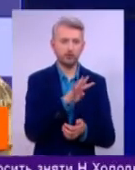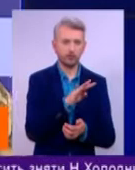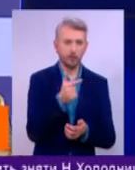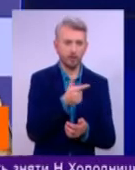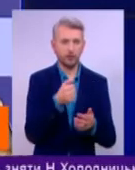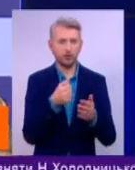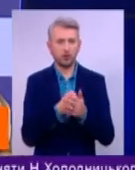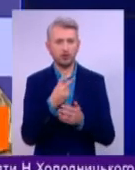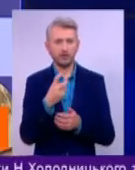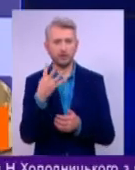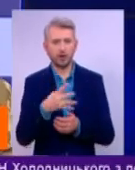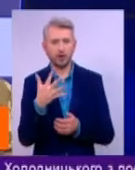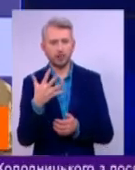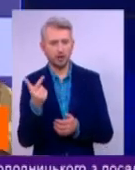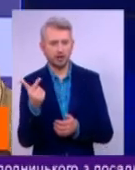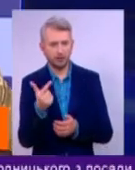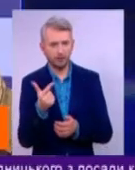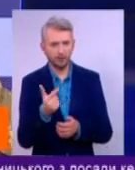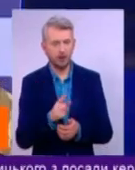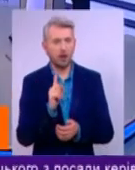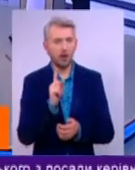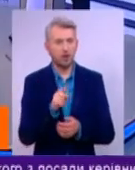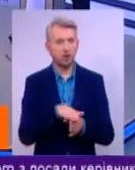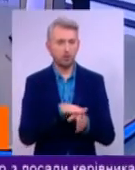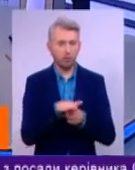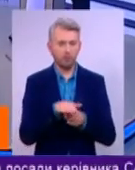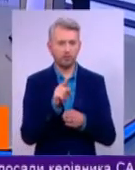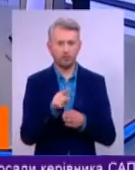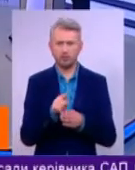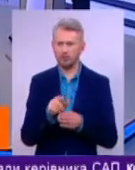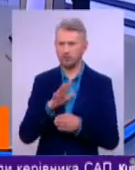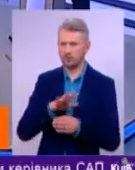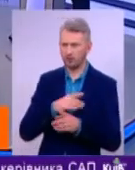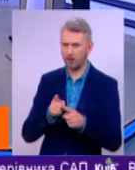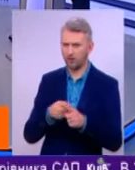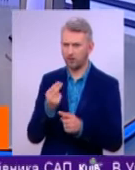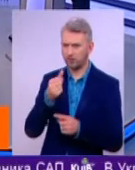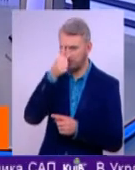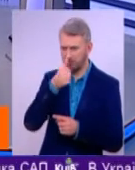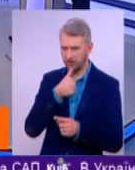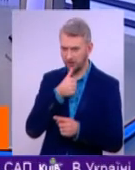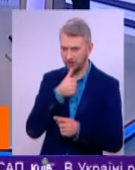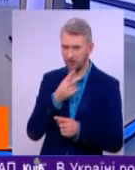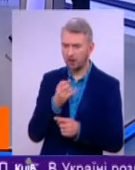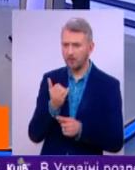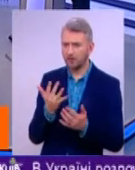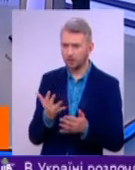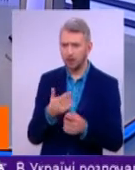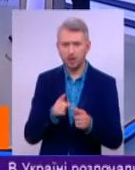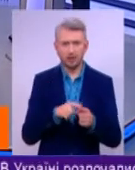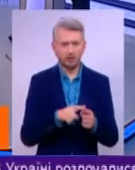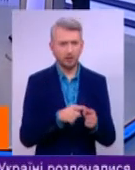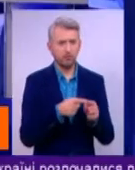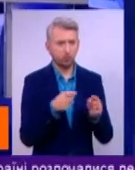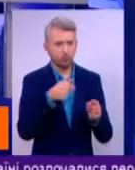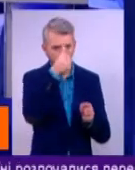до 245 гривень. Але повністю вони забезпечені. Почекайте, це суму гривень на скільки? Це на скільки? Це